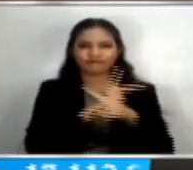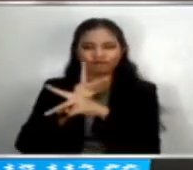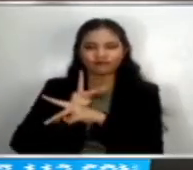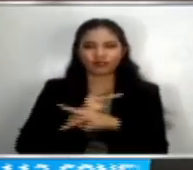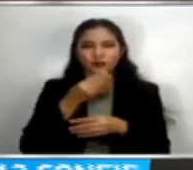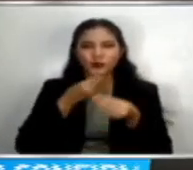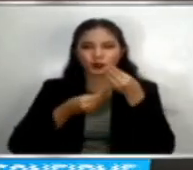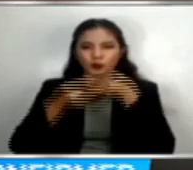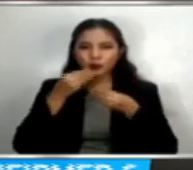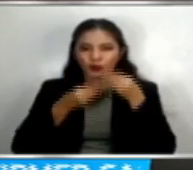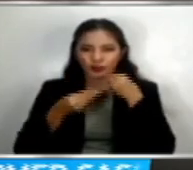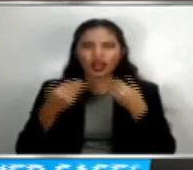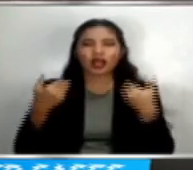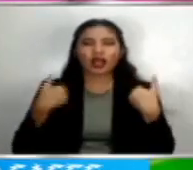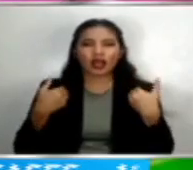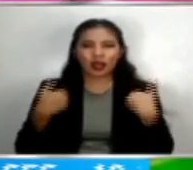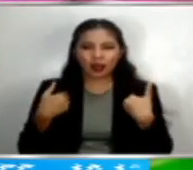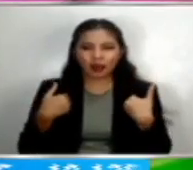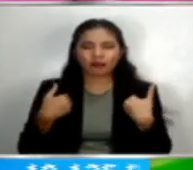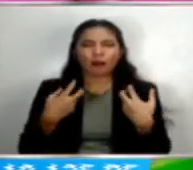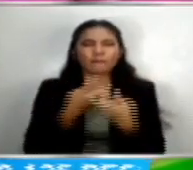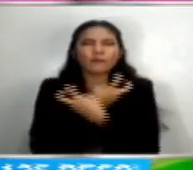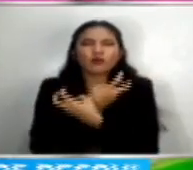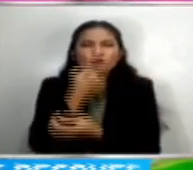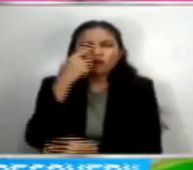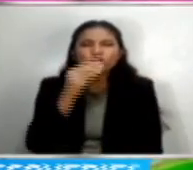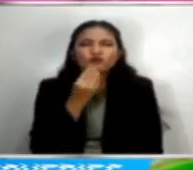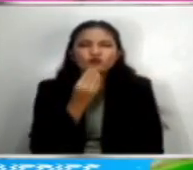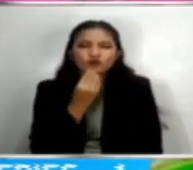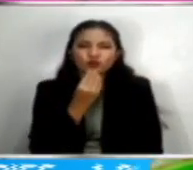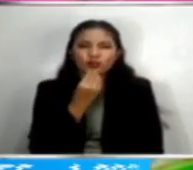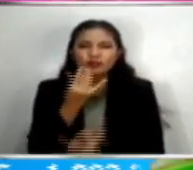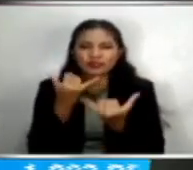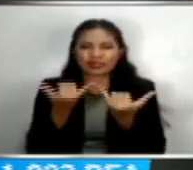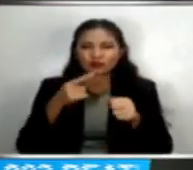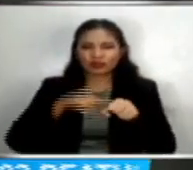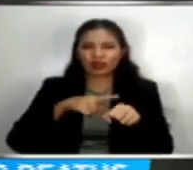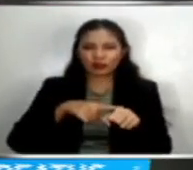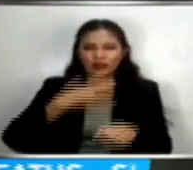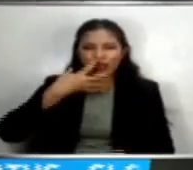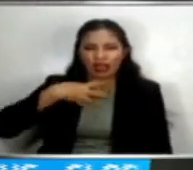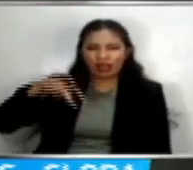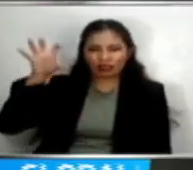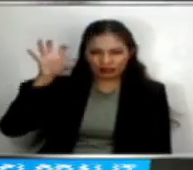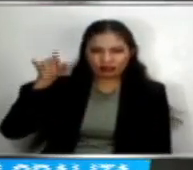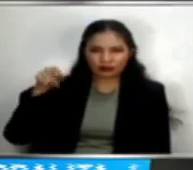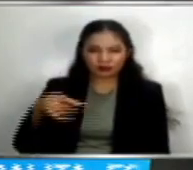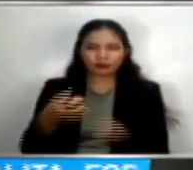kaso ng food poisoning tuwing tag-init kung kailan mabilis mapanis ang mga pagkain.